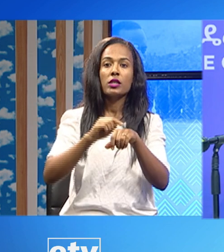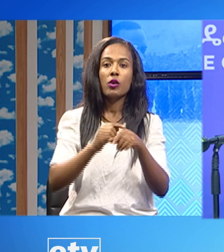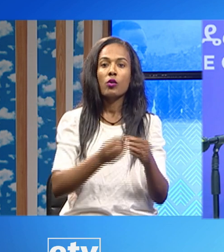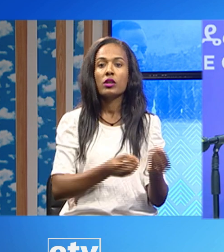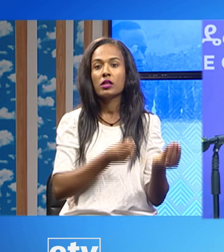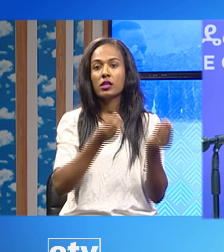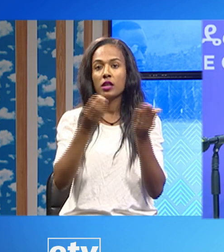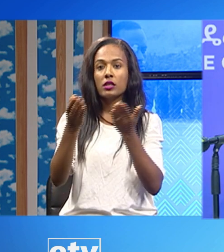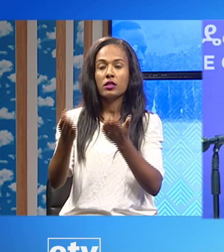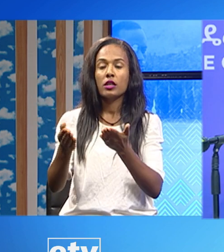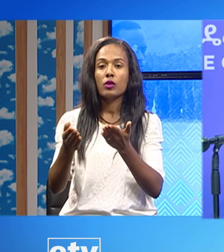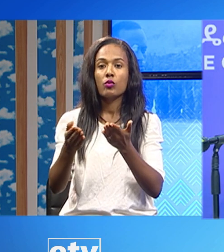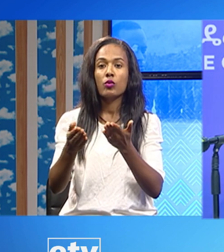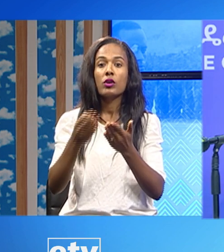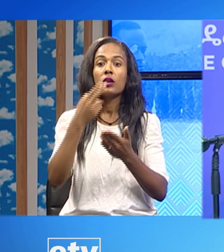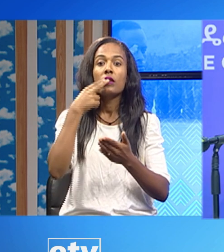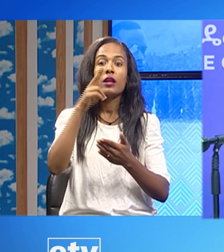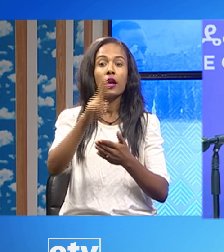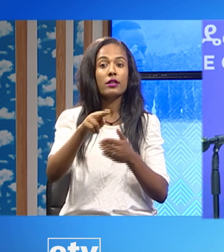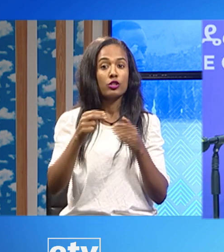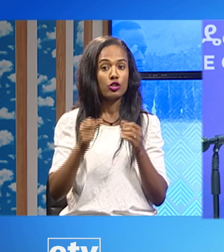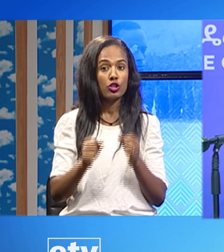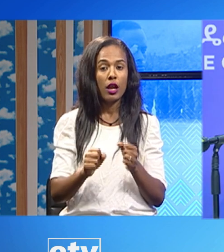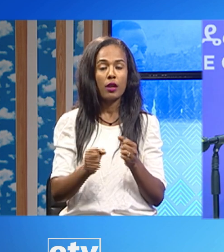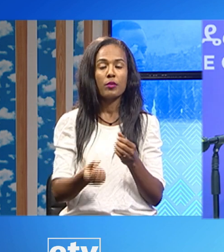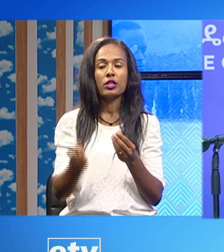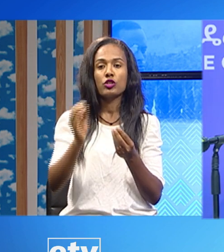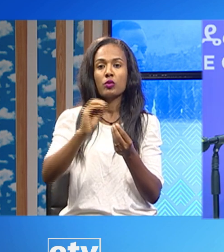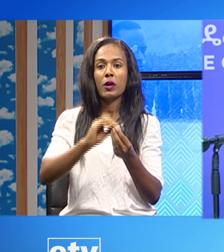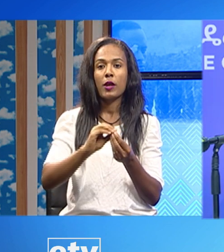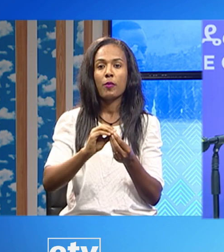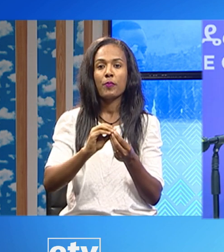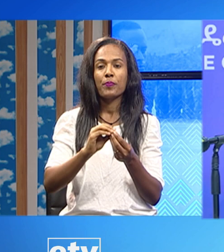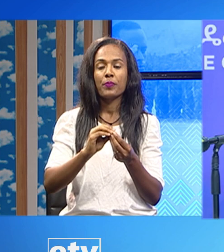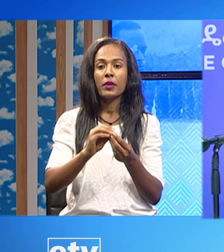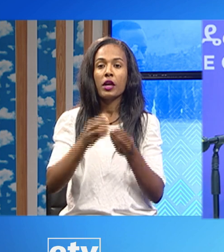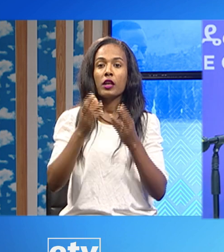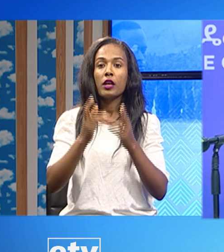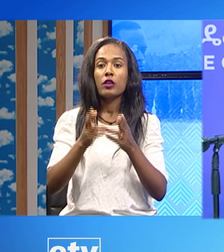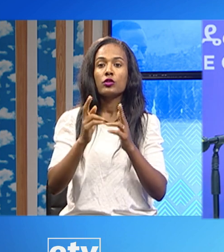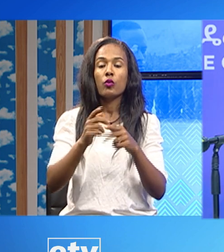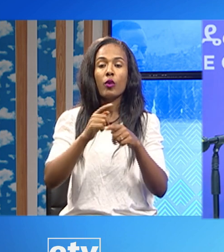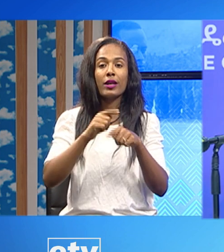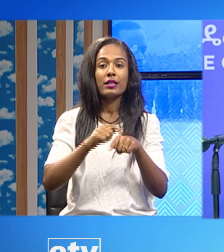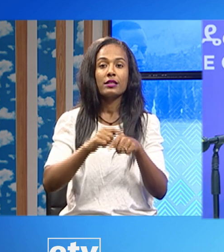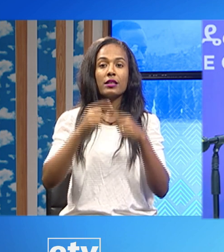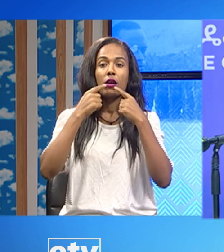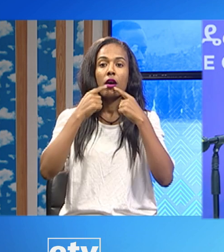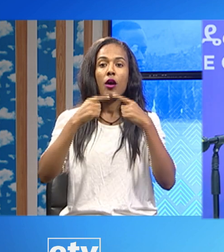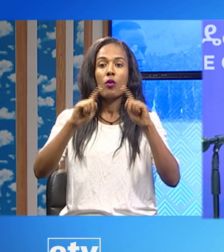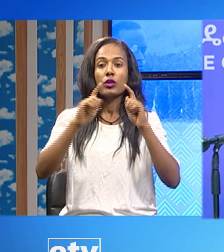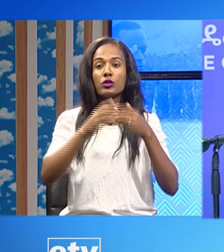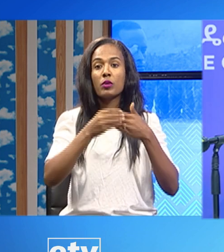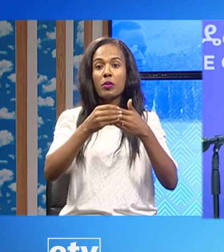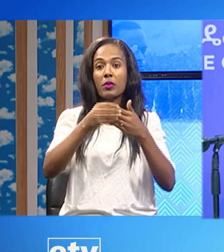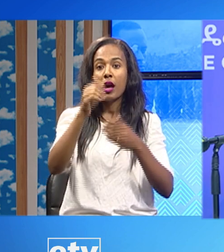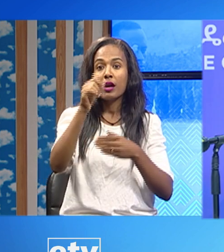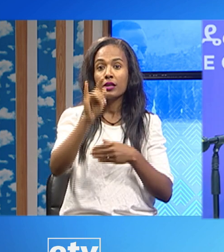እንዲያስረክቡ ሊያዝ ይችላል። በተጨማሪም ያስቸኳይ ጊዜ አዋጅ መምሪያ